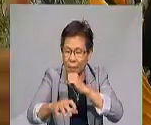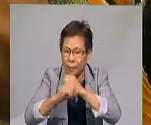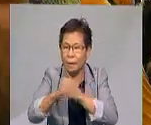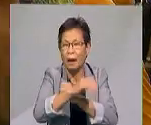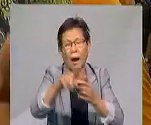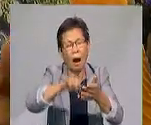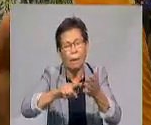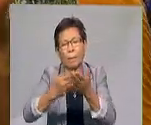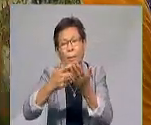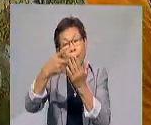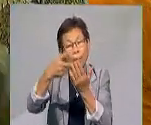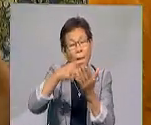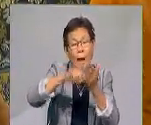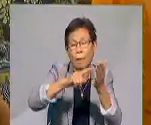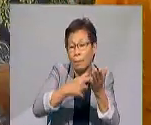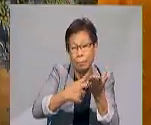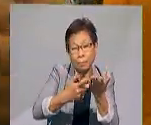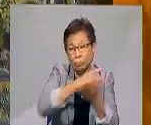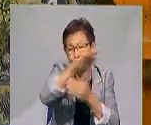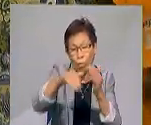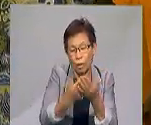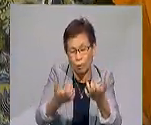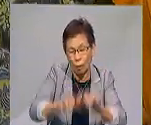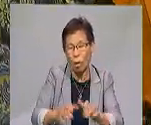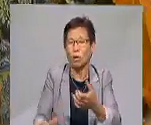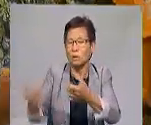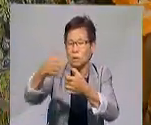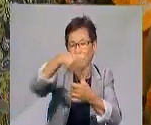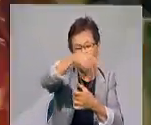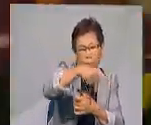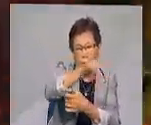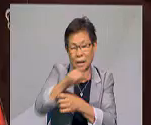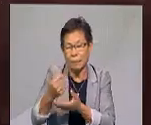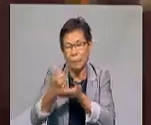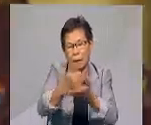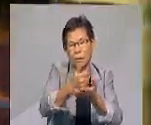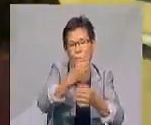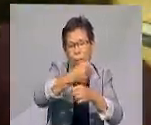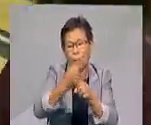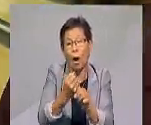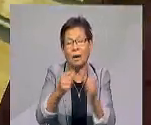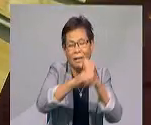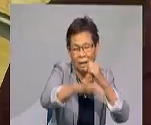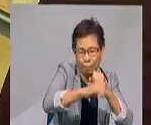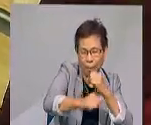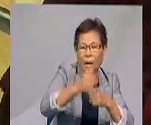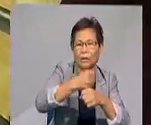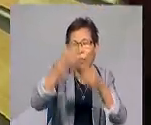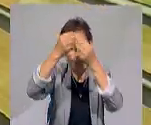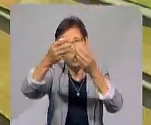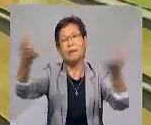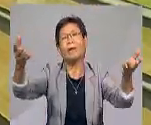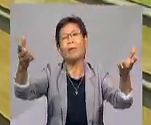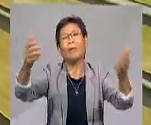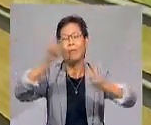ataupun apa-apa event yang mana memerlukan artis kita untuk berserta dengan PPZ membantu mereka membuatkan dia punya campaign ataupun membuatkan dia punya pemberitahuan.